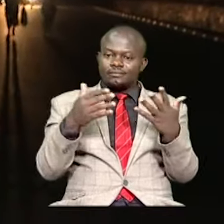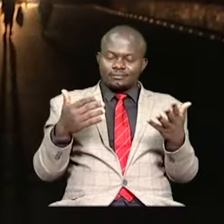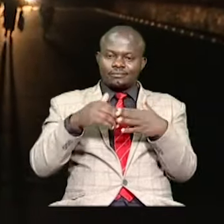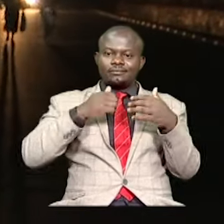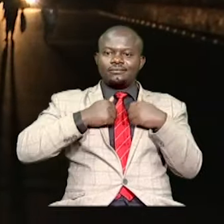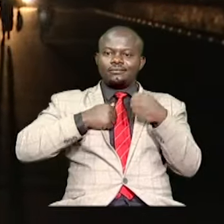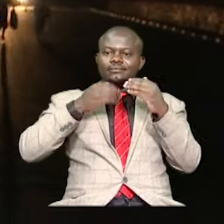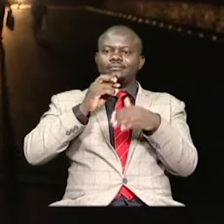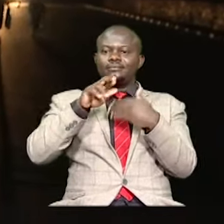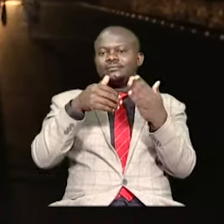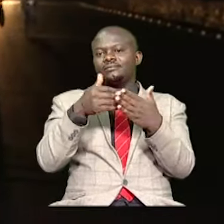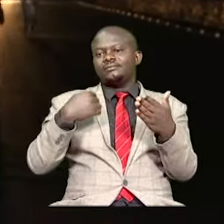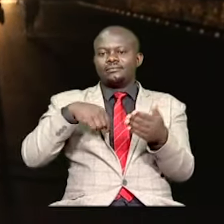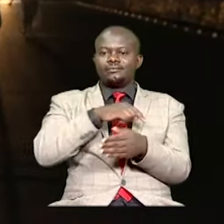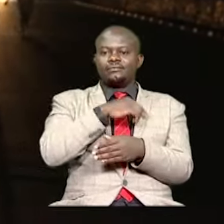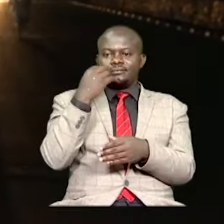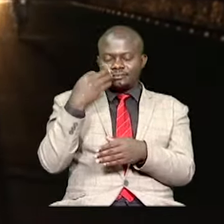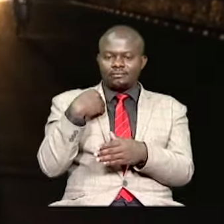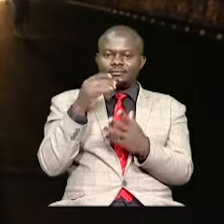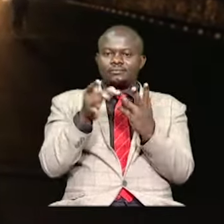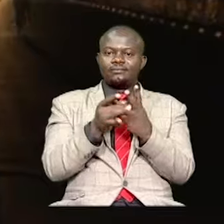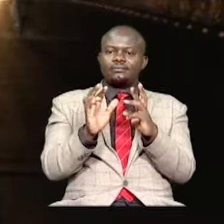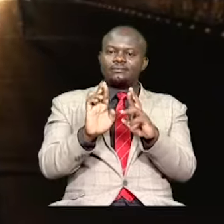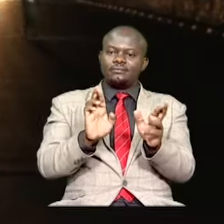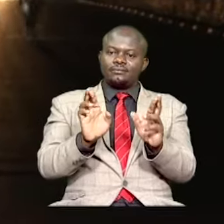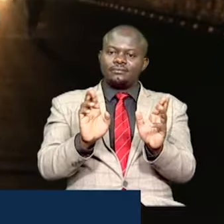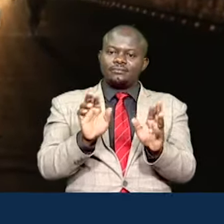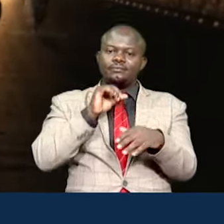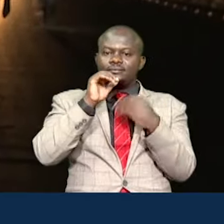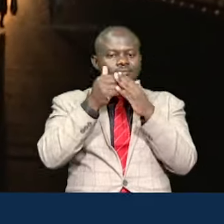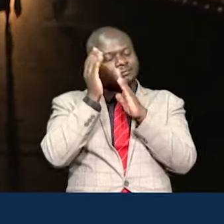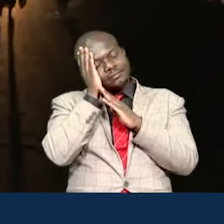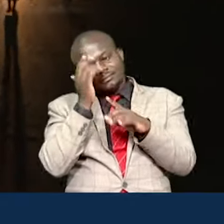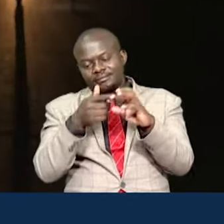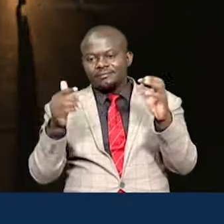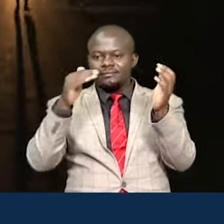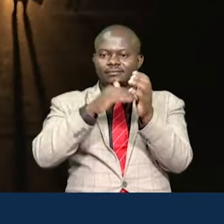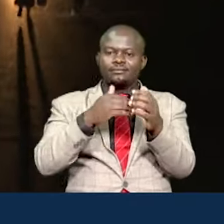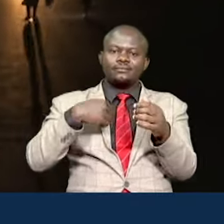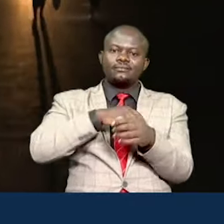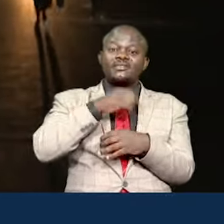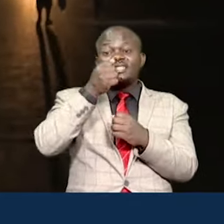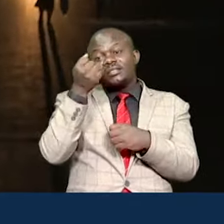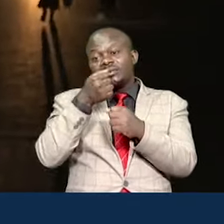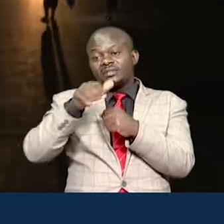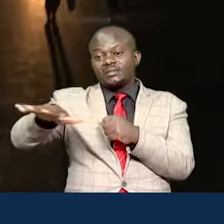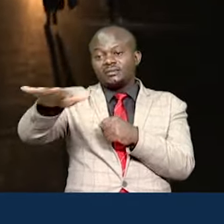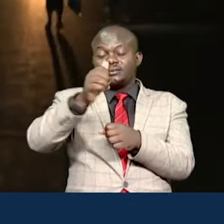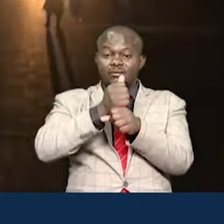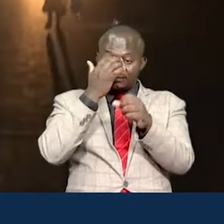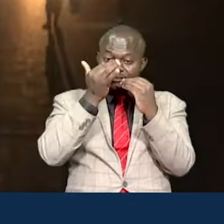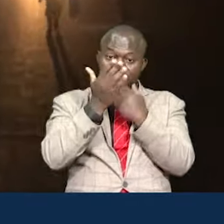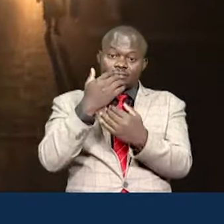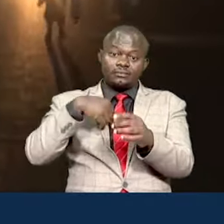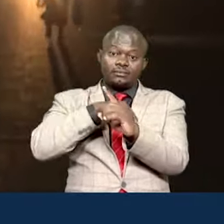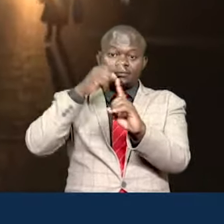Rwanda cyangwa se iwacu iyo dufite ubukwe turitegura nta kuryama ikindi turi Nyamasheke Nyamasheke gukora ni kare niyo ntego